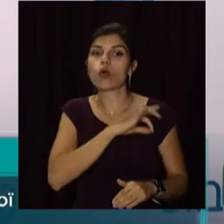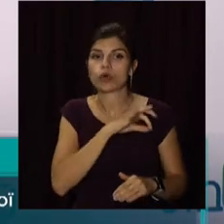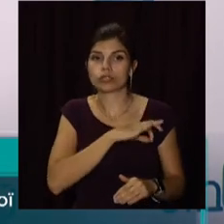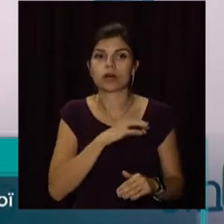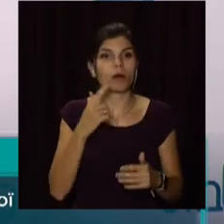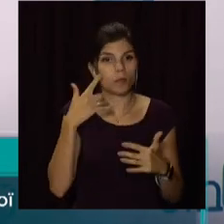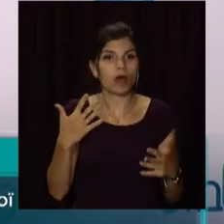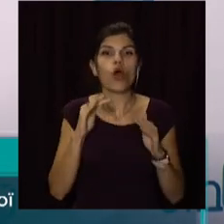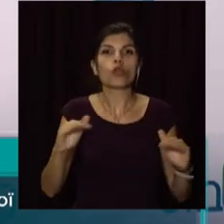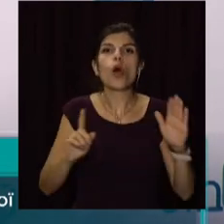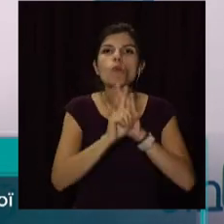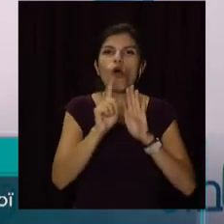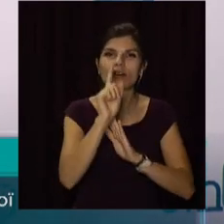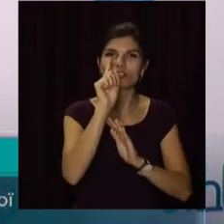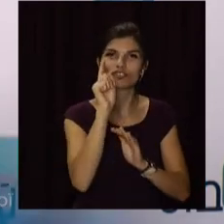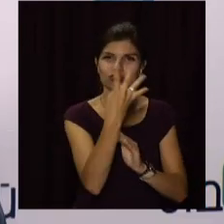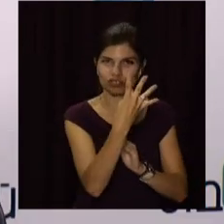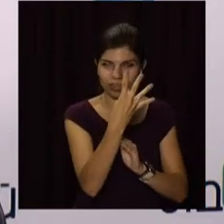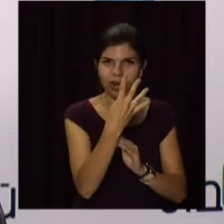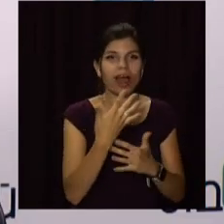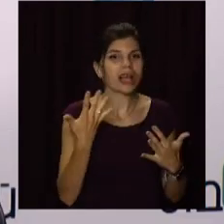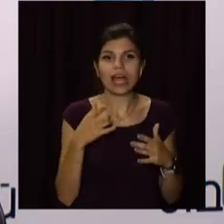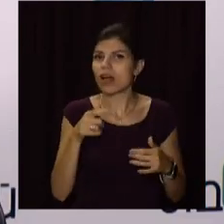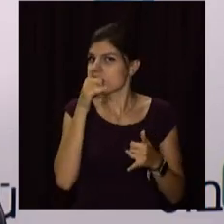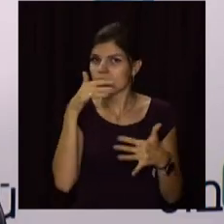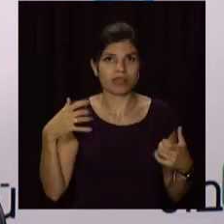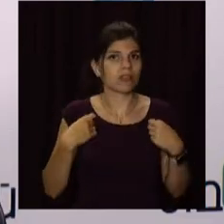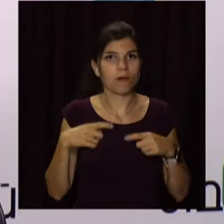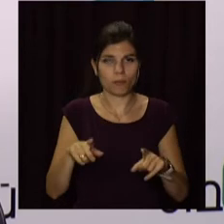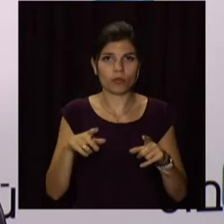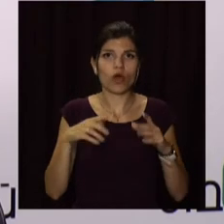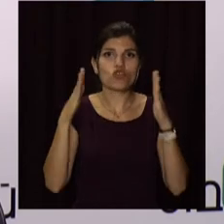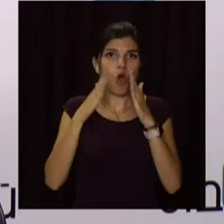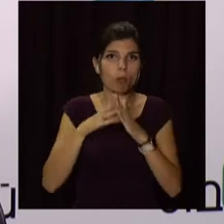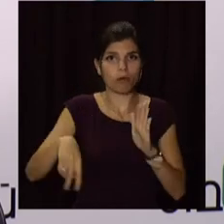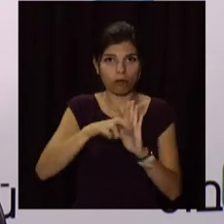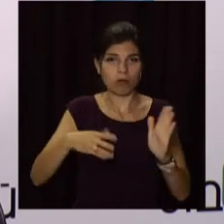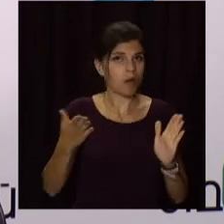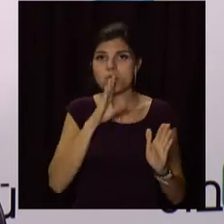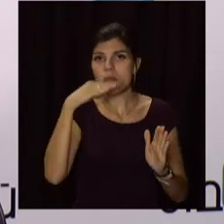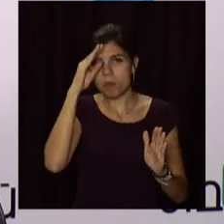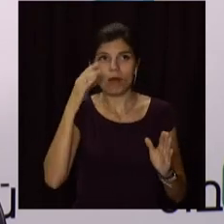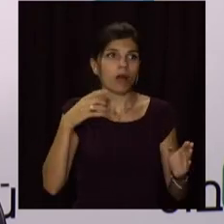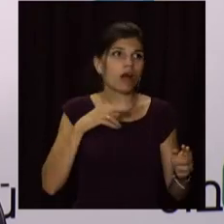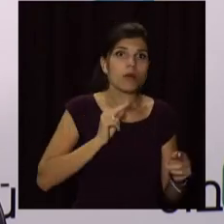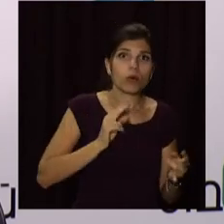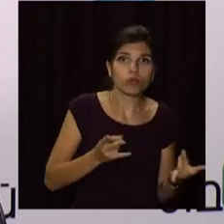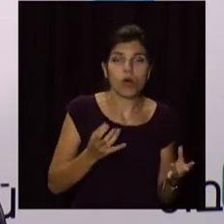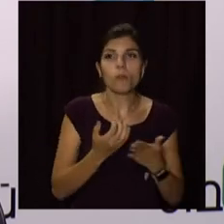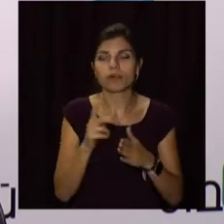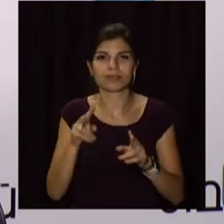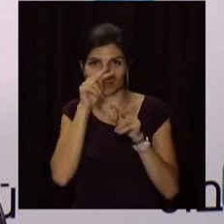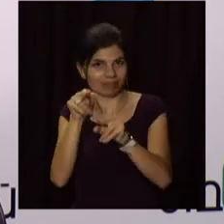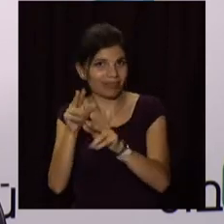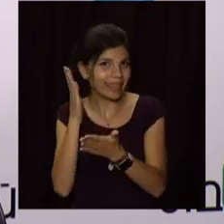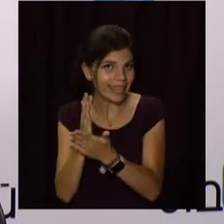попитом дітки початкової школи, тобто це ті діти, які не можуть самостійно собі організувати дозвілля, і так батьки спокійні, що діти перебувають під наглядом, що